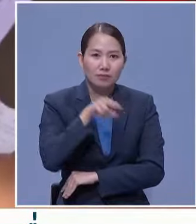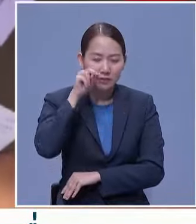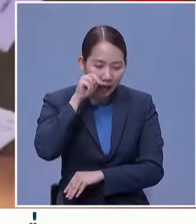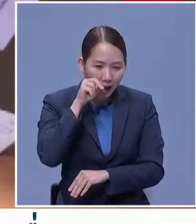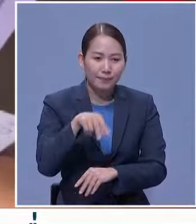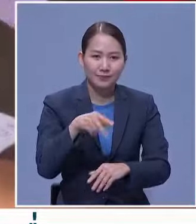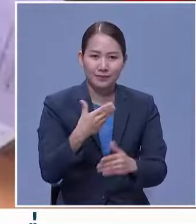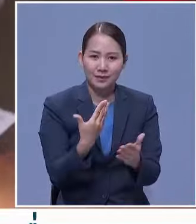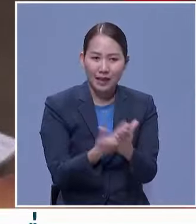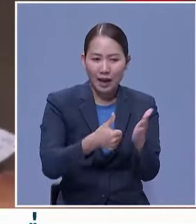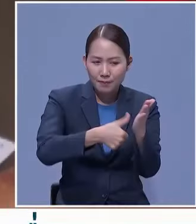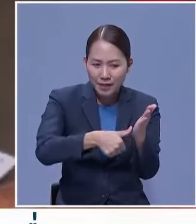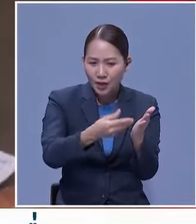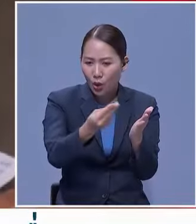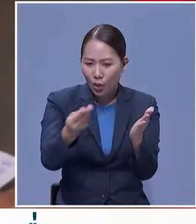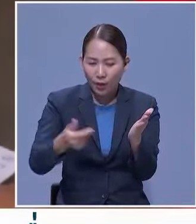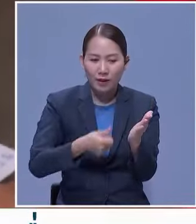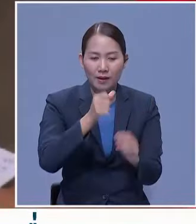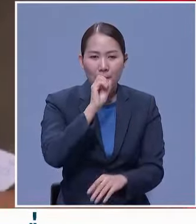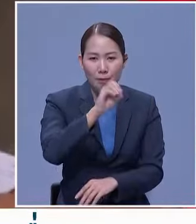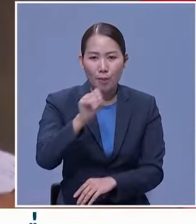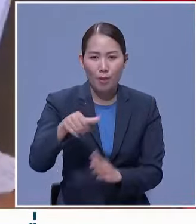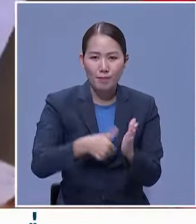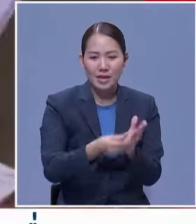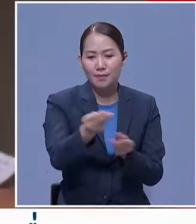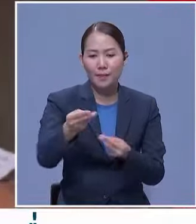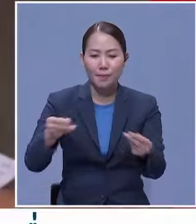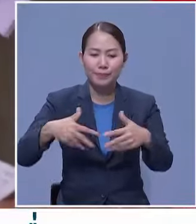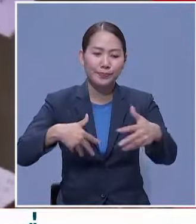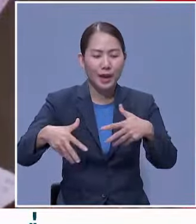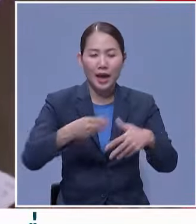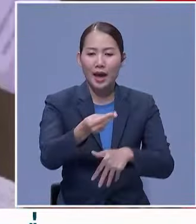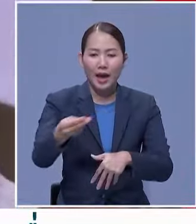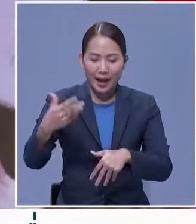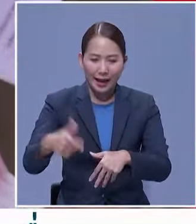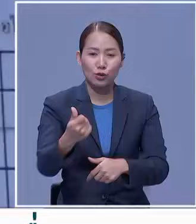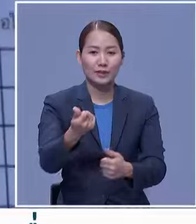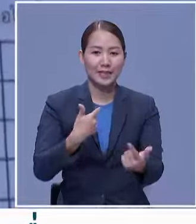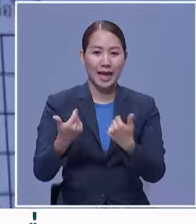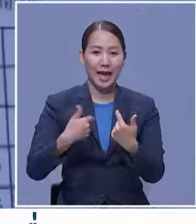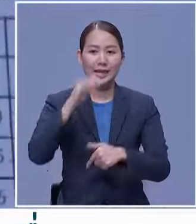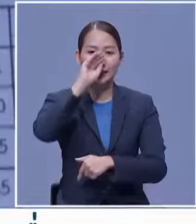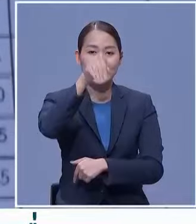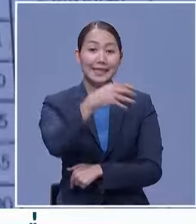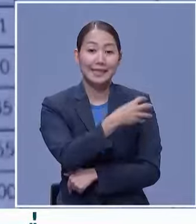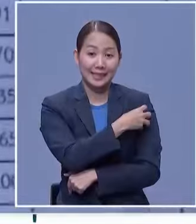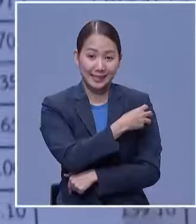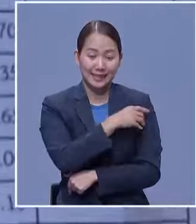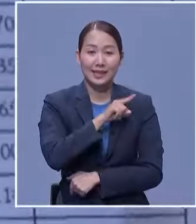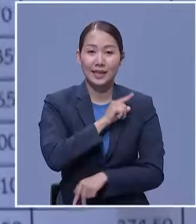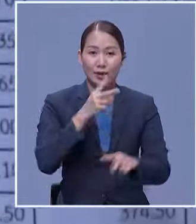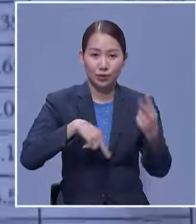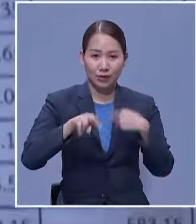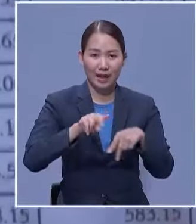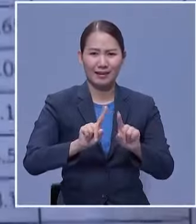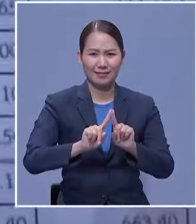ที่มีรับการจ่ายบินทั่วไปก็ได้แต่บินไม่มา2ปีชาวบ้านเขาก็บอกว่าเขาก็ไม่รู้จะจ่ายยังไงเพราะมันไม่มีบินไปจ่าย